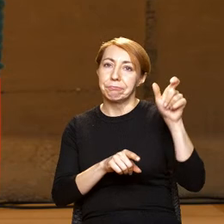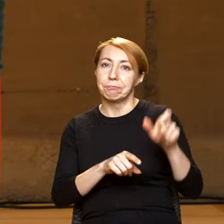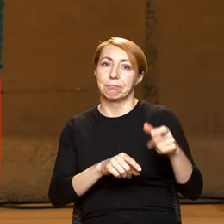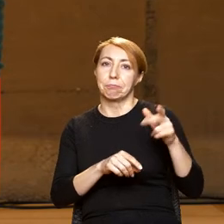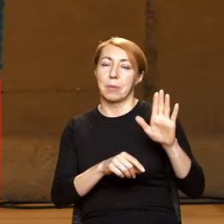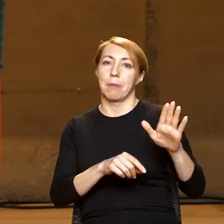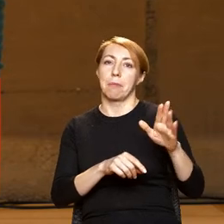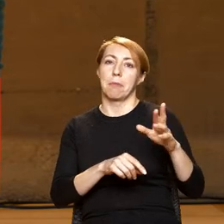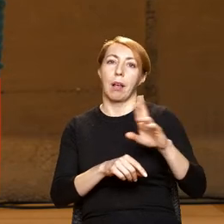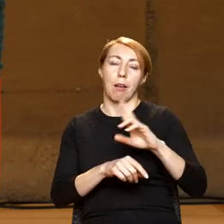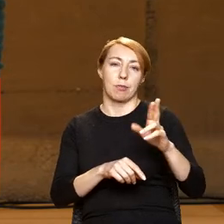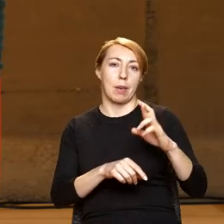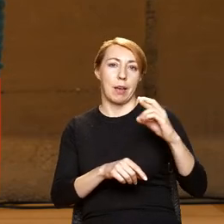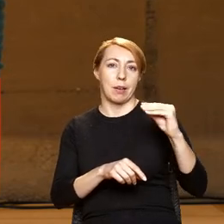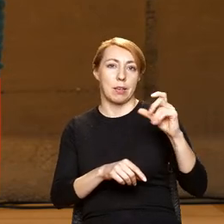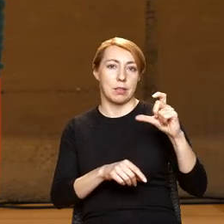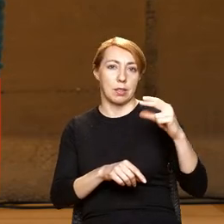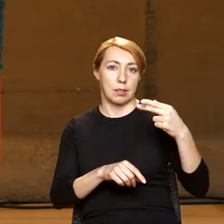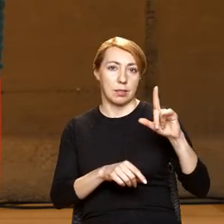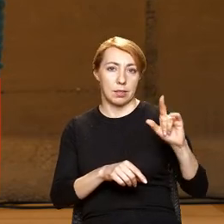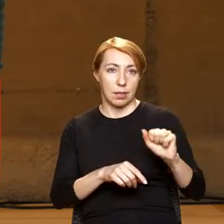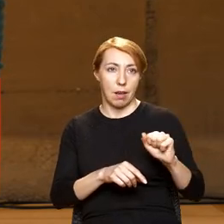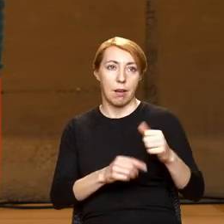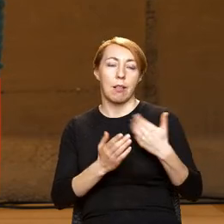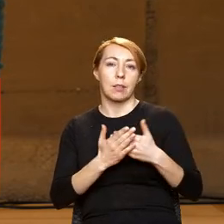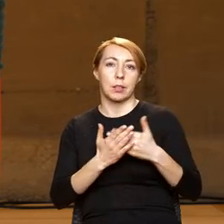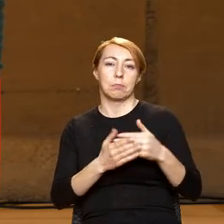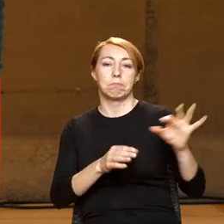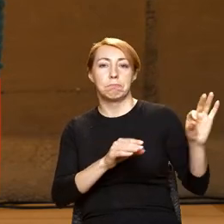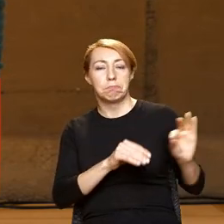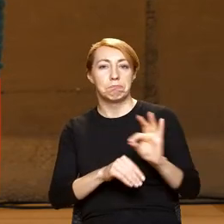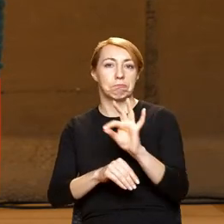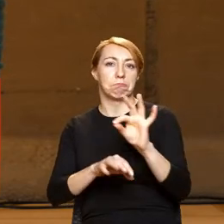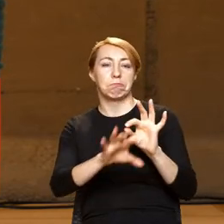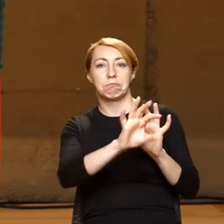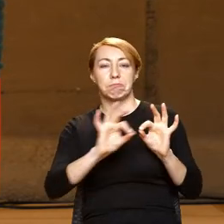I stąd właśnie sięgamy po osoby,